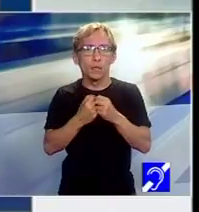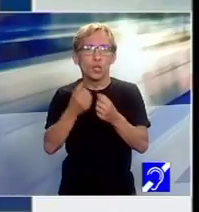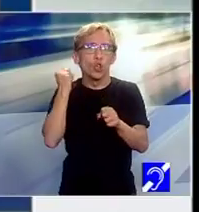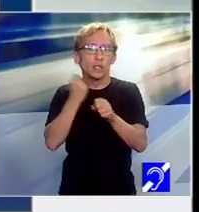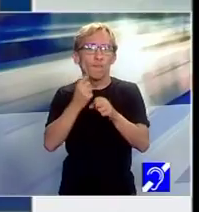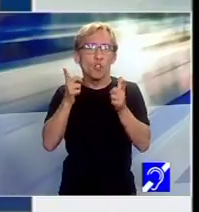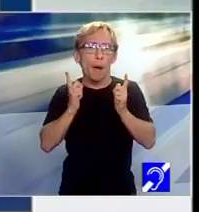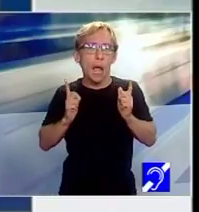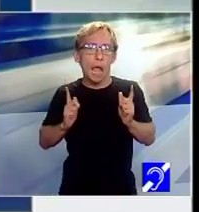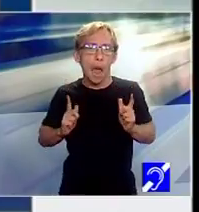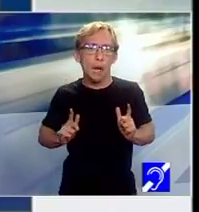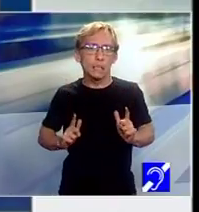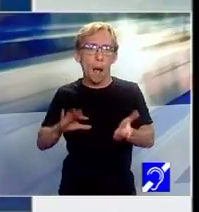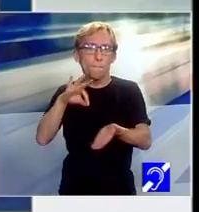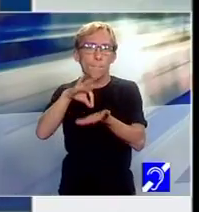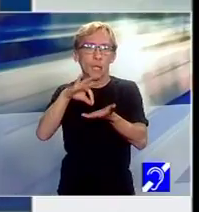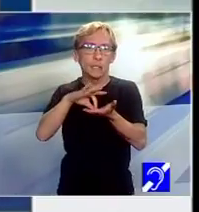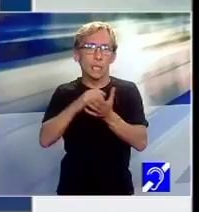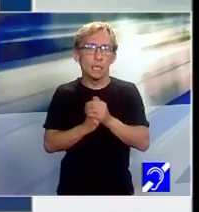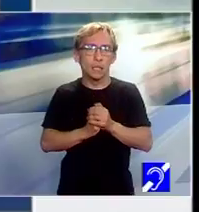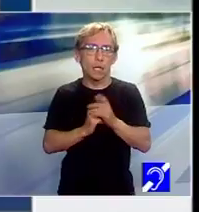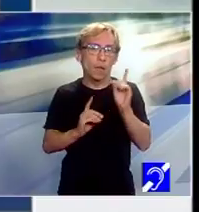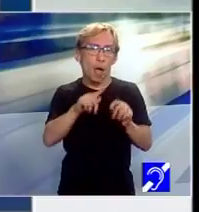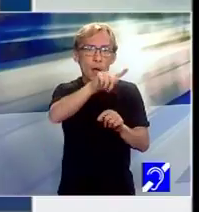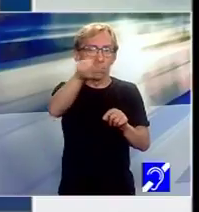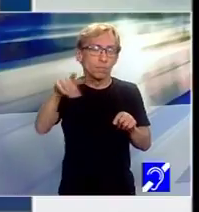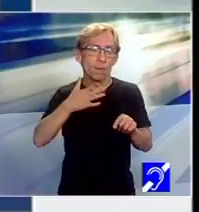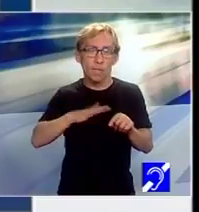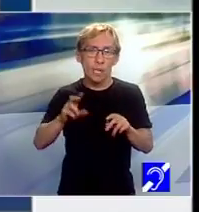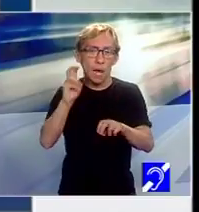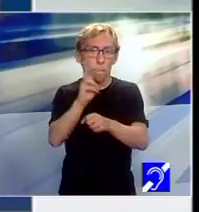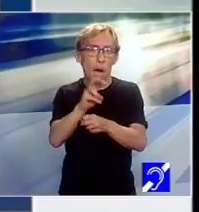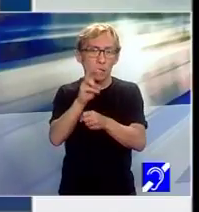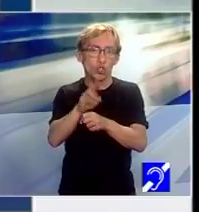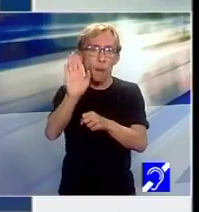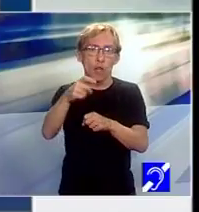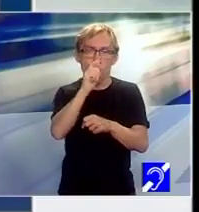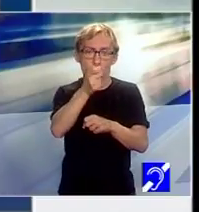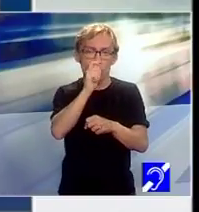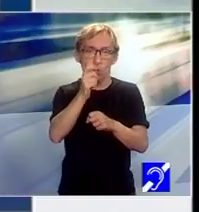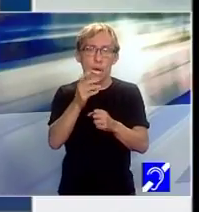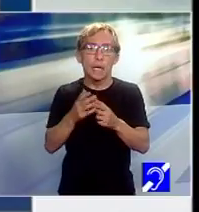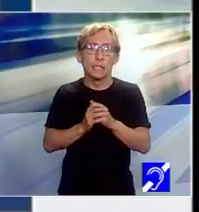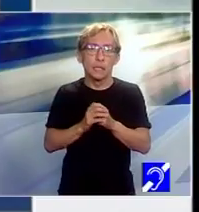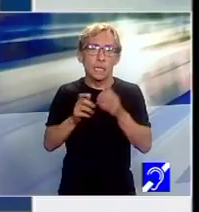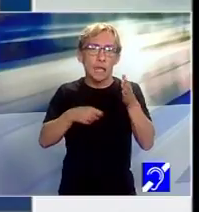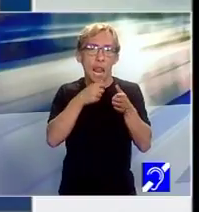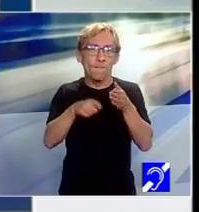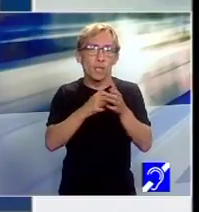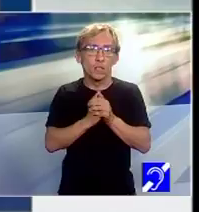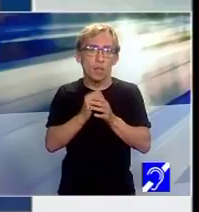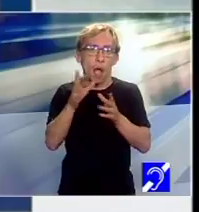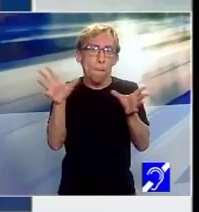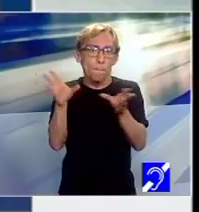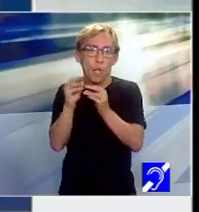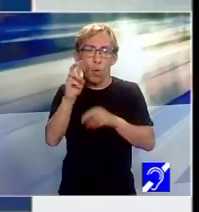relaxantă prezența, dacă v-ați dori vreodată să participați la un astfel de, la o astfel de emisiune de televiziune, prin intermediul lui Virgil Ianțu,